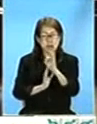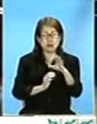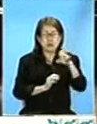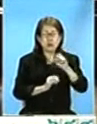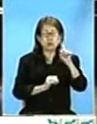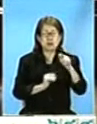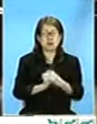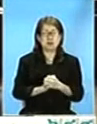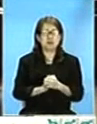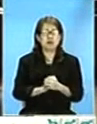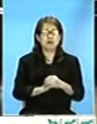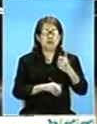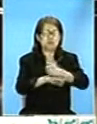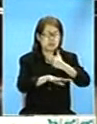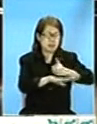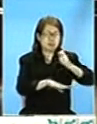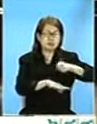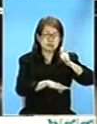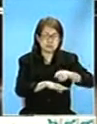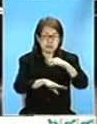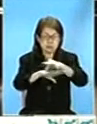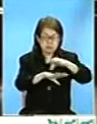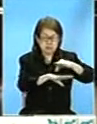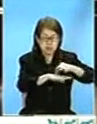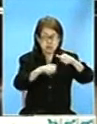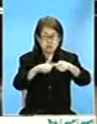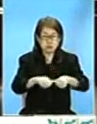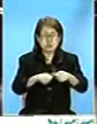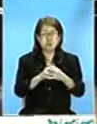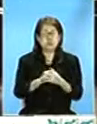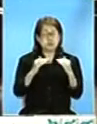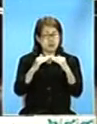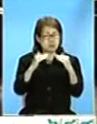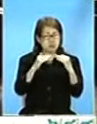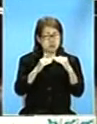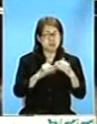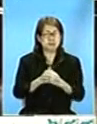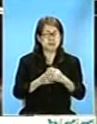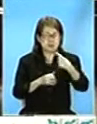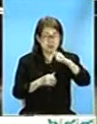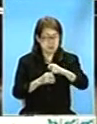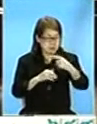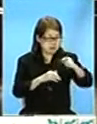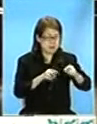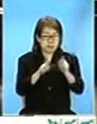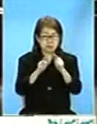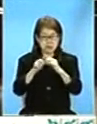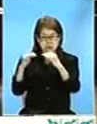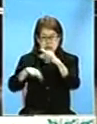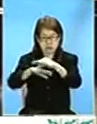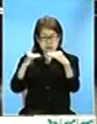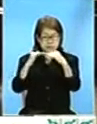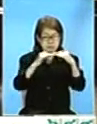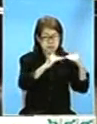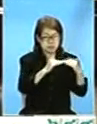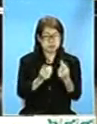ครับมาจากผู้พิพากษาในศาลฎีกาซึ่งดำรงตำแหน่งไม่ต่ำกว่าผู้พิพากษาศาลฎีกา ซึ่งเลือกกันเองนะครับก็เสน